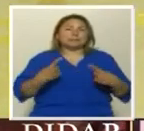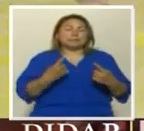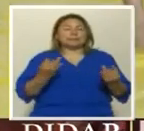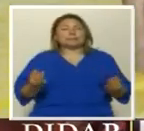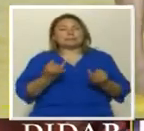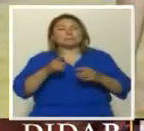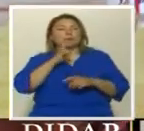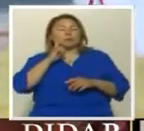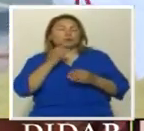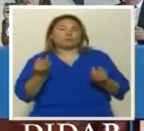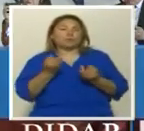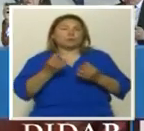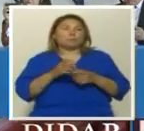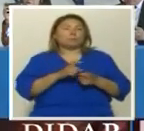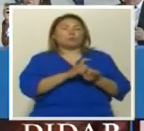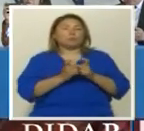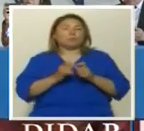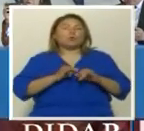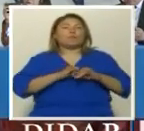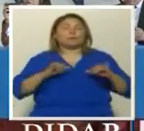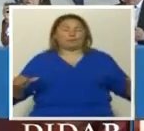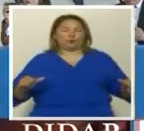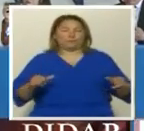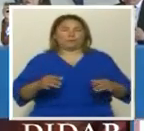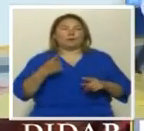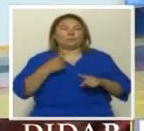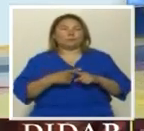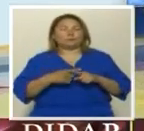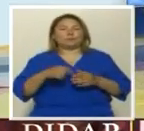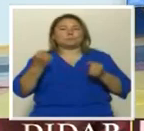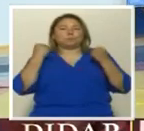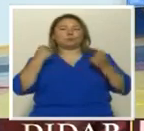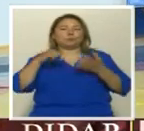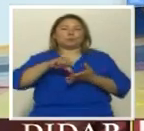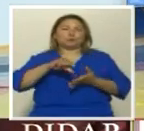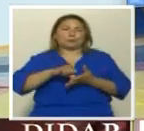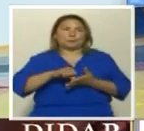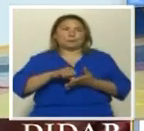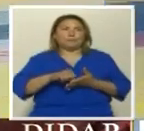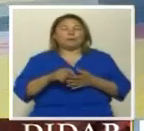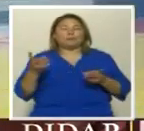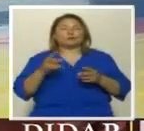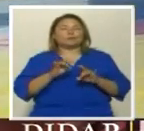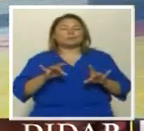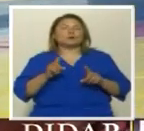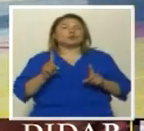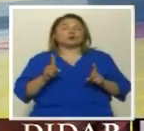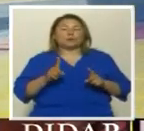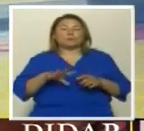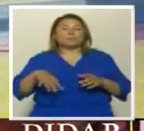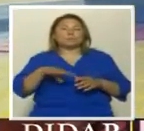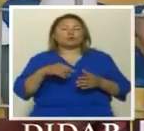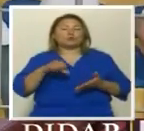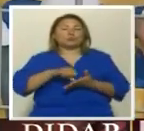интерес молодежи к этому виду борьбы с каждым годом растет. Увеличилось и количество спортсменов-участников. Следует отметить, что вес борцов